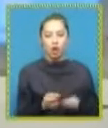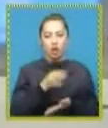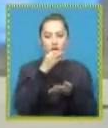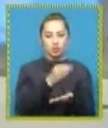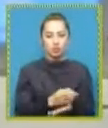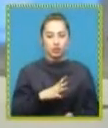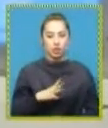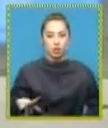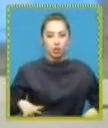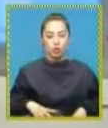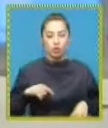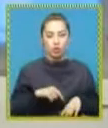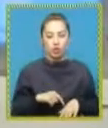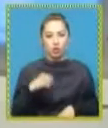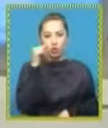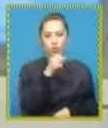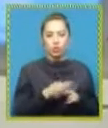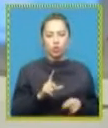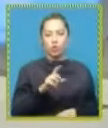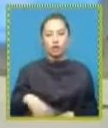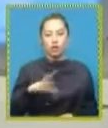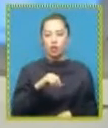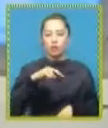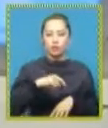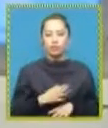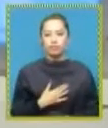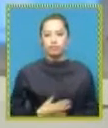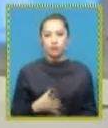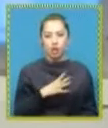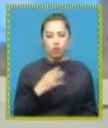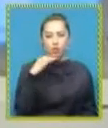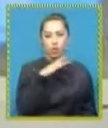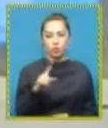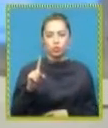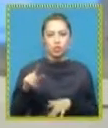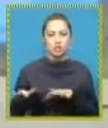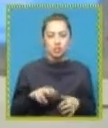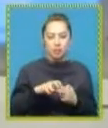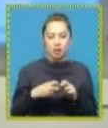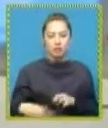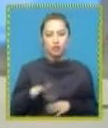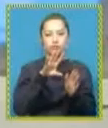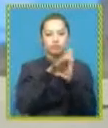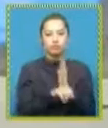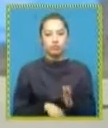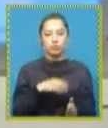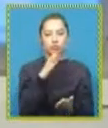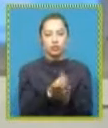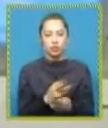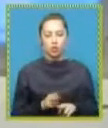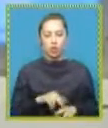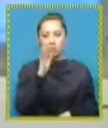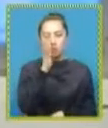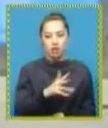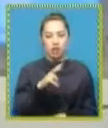жылқы жылы жұртқа жайлы болды. Іс ілгері жылжып, ілкімді тірлік тындырылды. Айталық Ақбұлақ бағдарламасының орындалуы бойынша соңғы 5 жылда